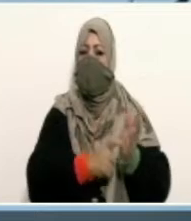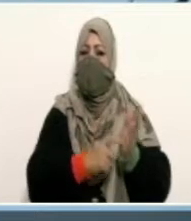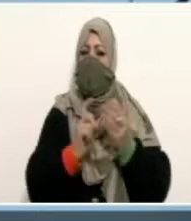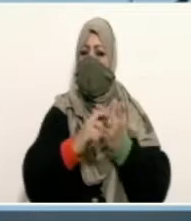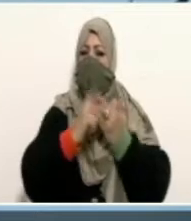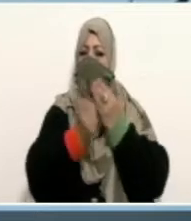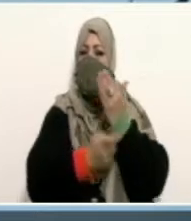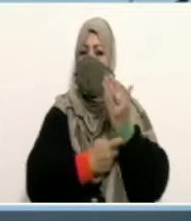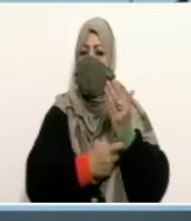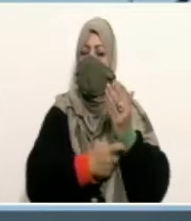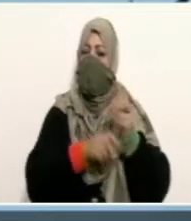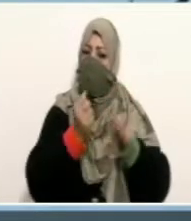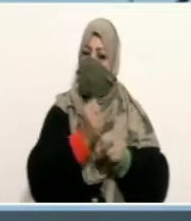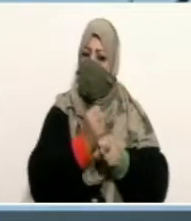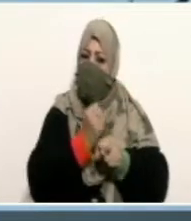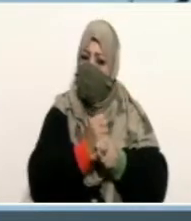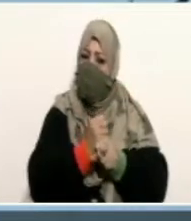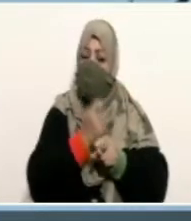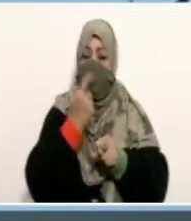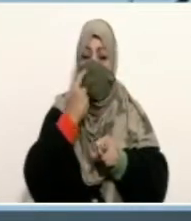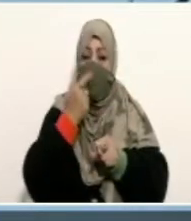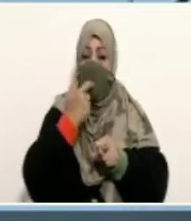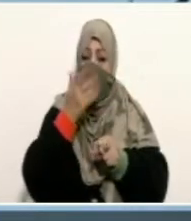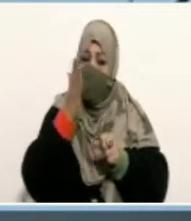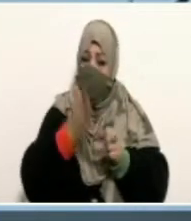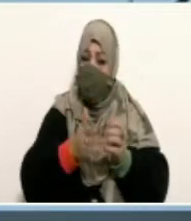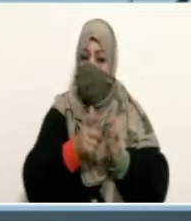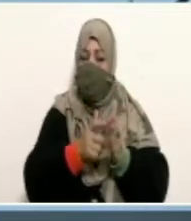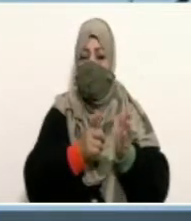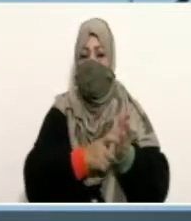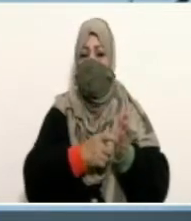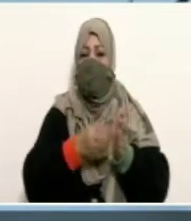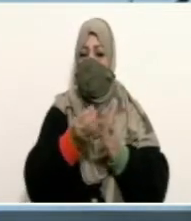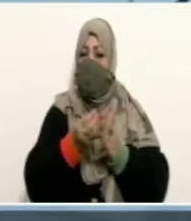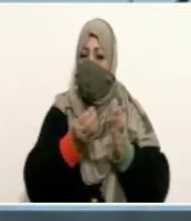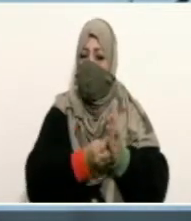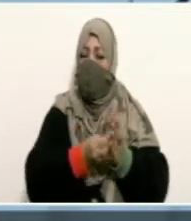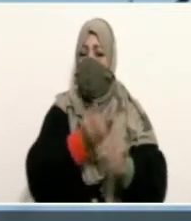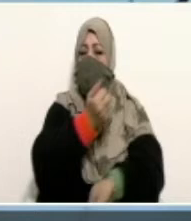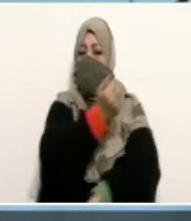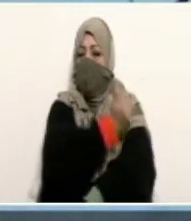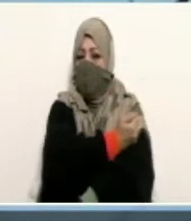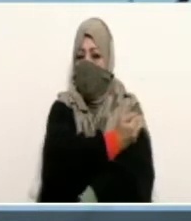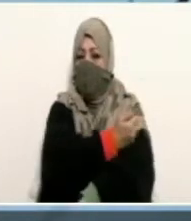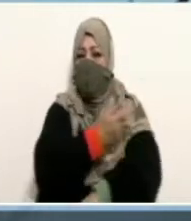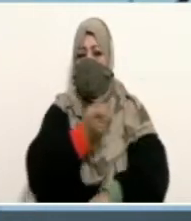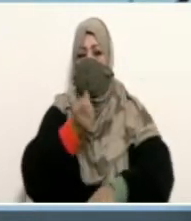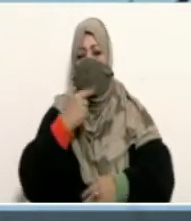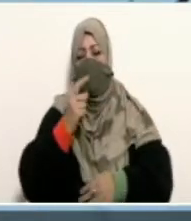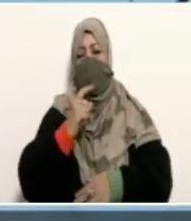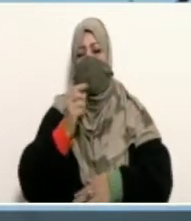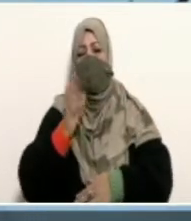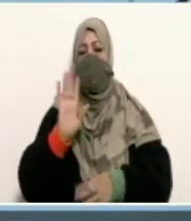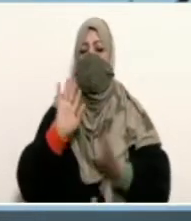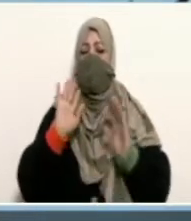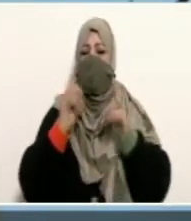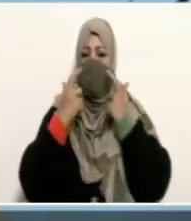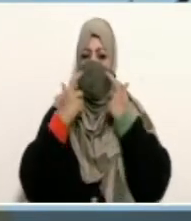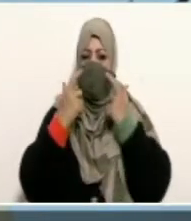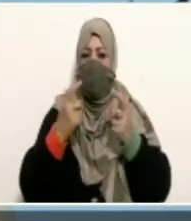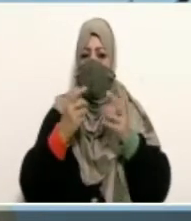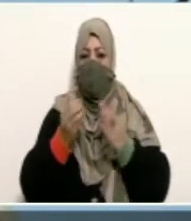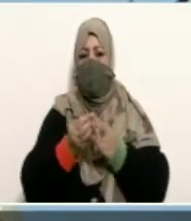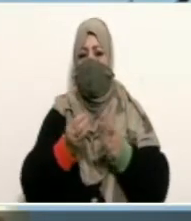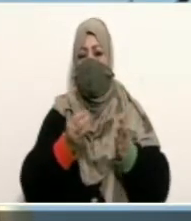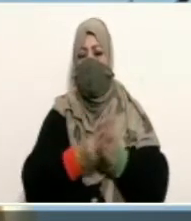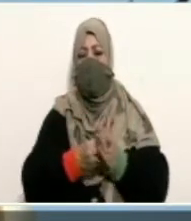يعني القانون يمنع مثلا أعمال الحقن لغير للصيدلانية وكذا، فأنا عليها فبالتالي هي عليها أن تمتنع ولا يجوز لها مثل هذا، والله